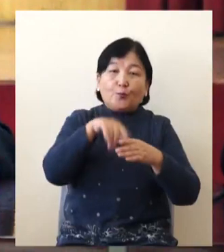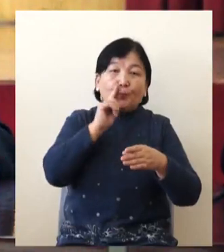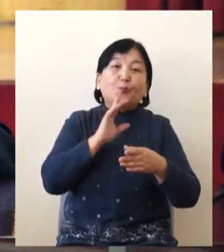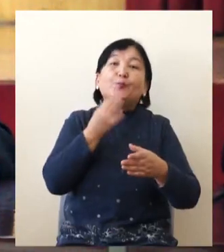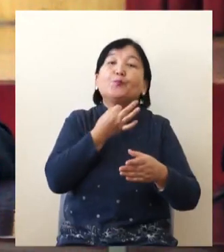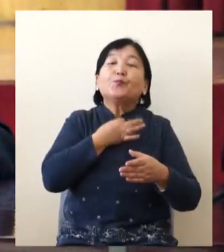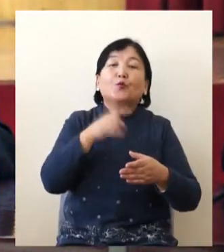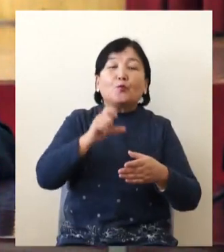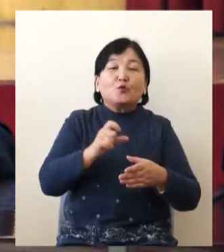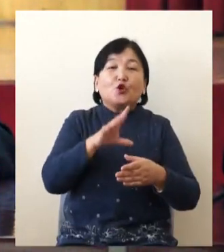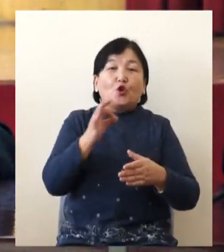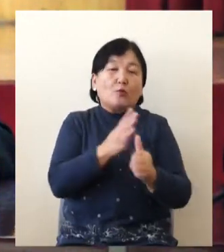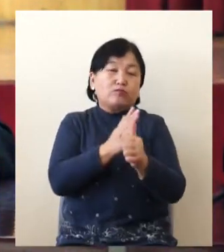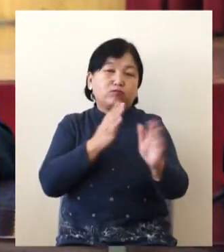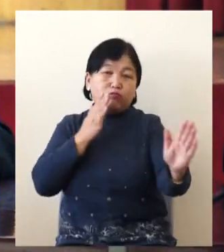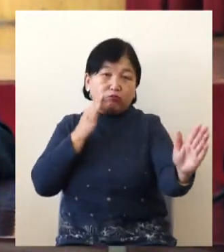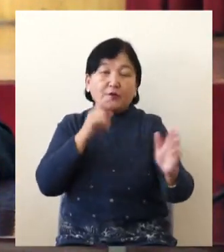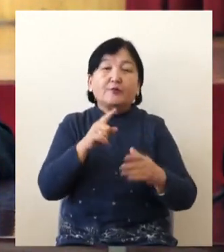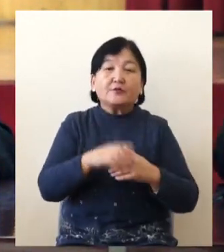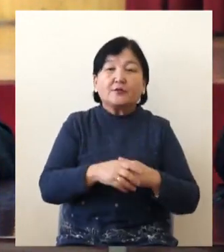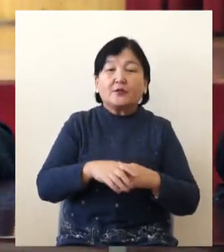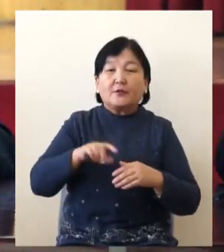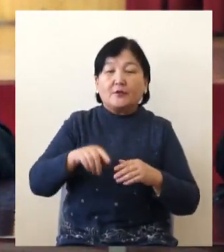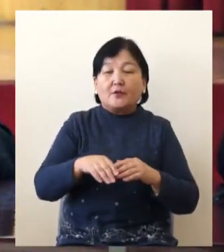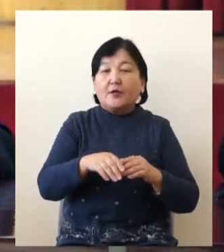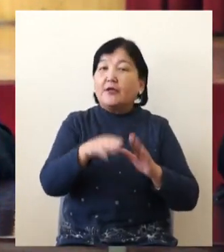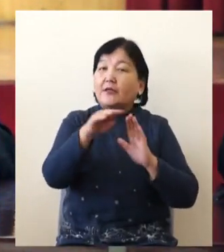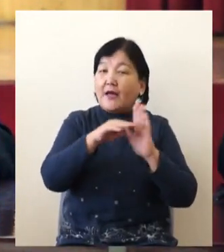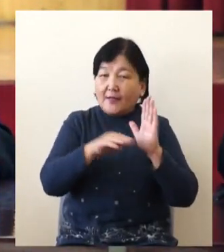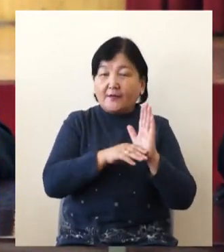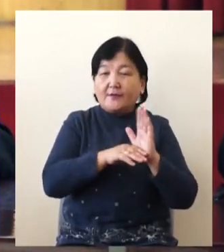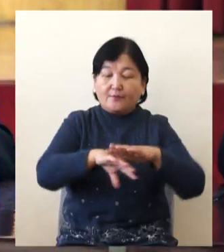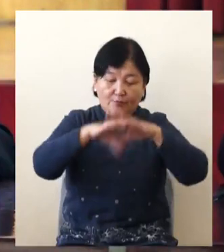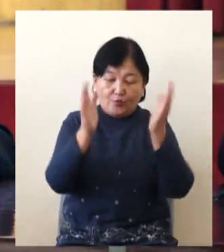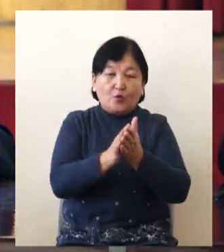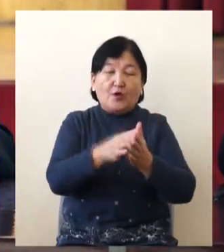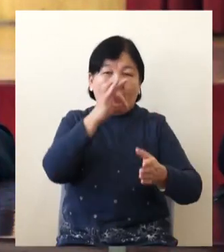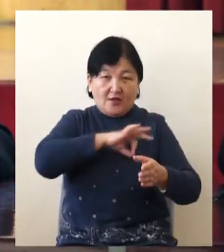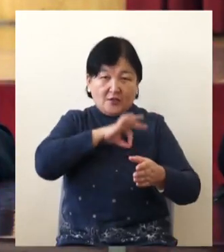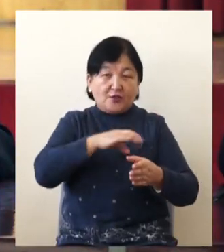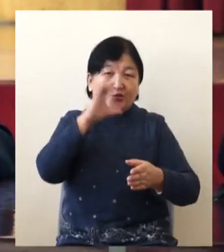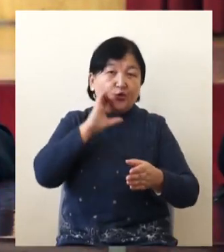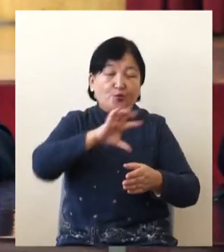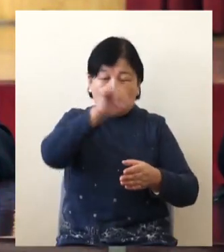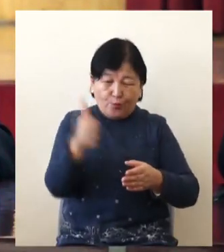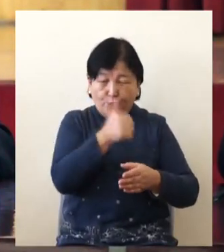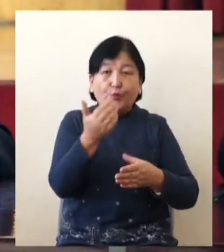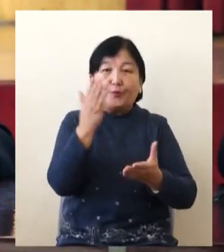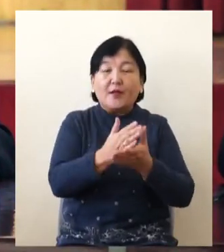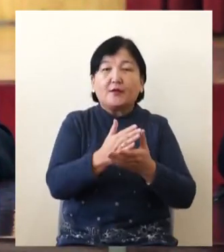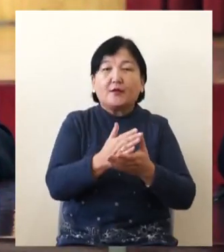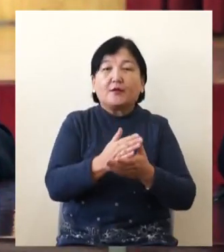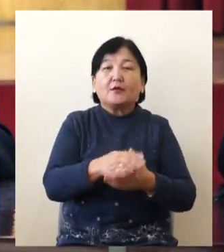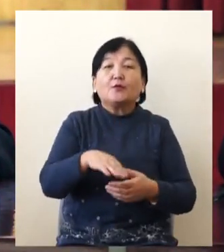Яагдгүй тэнд тайлбар, тайлан гардгүй бөөмөнг, бөөн эрх мэдэл байгаа. Тэгээ асуулт. Нөгөө